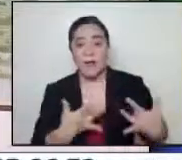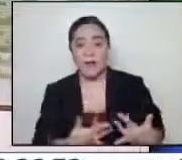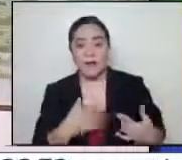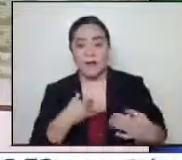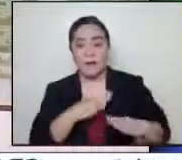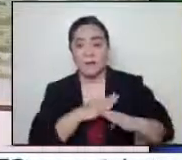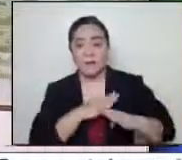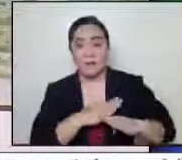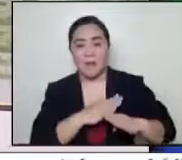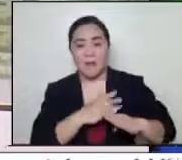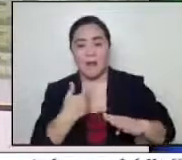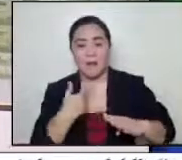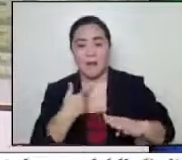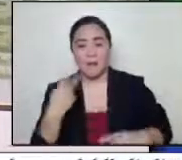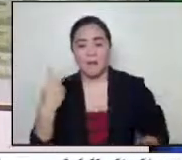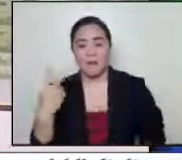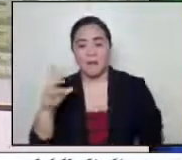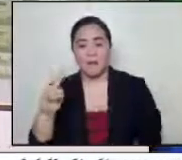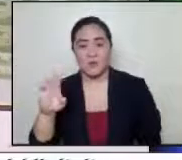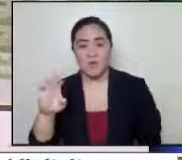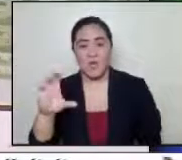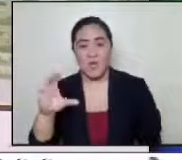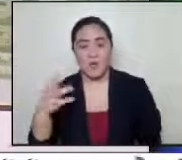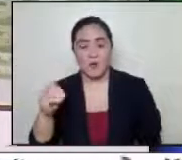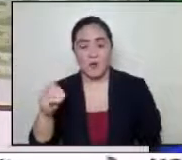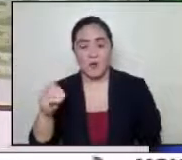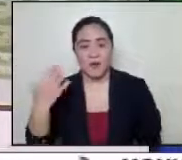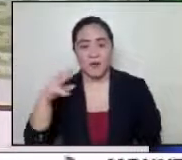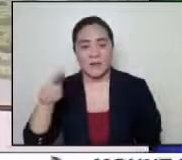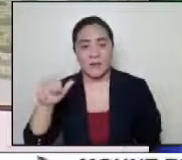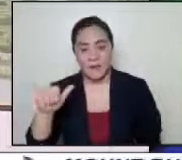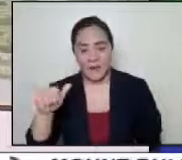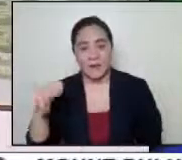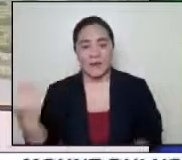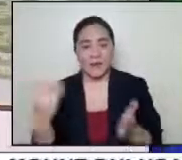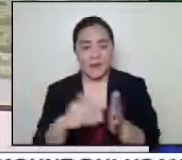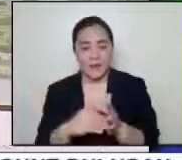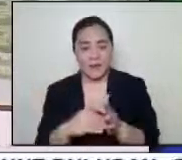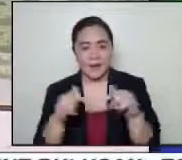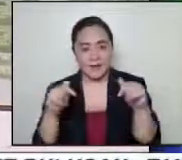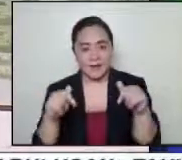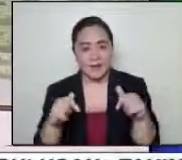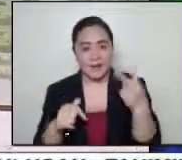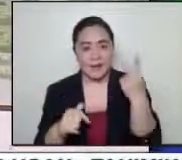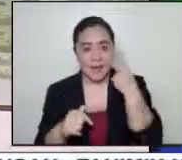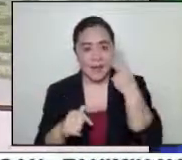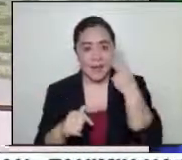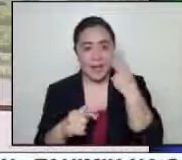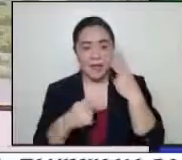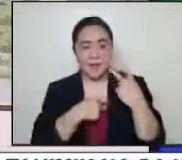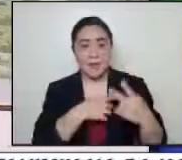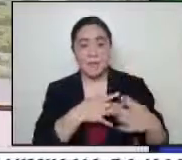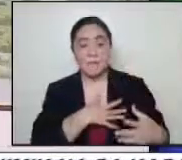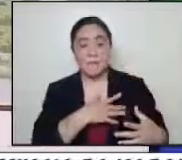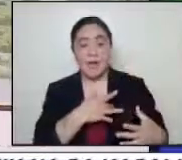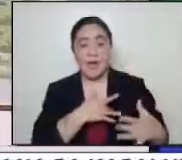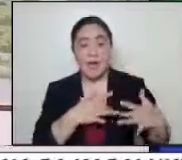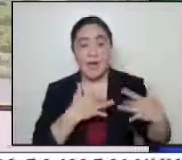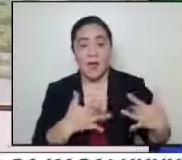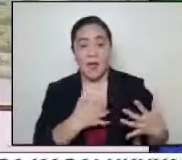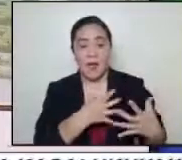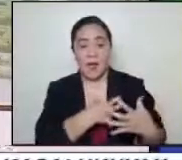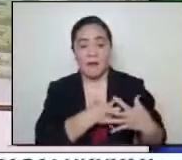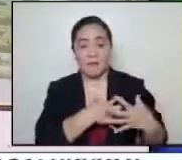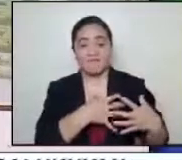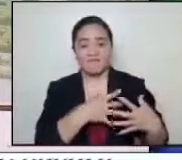2 days ako lang last May 10. Tapos ngayon, nakita nga na namamaga yung puso ko. Tapos mahina yung pump, mas